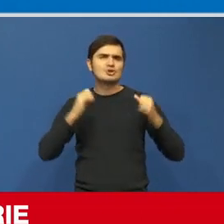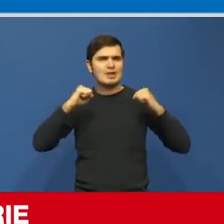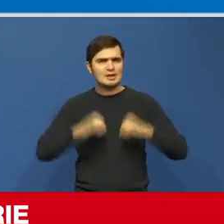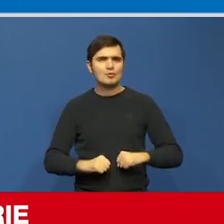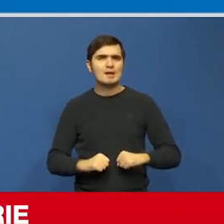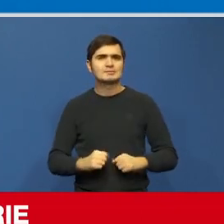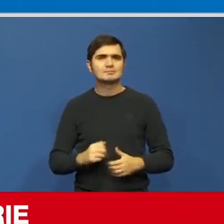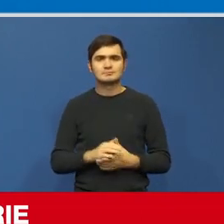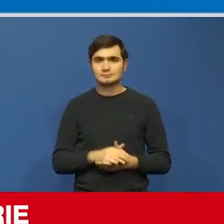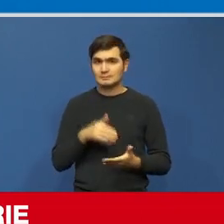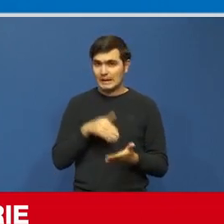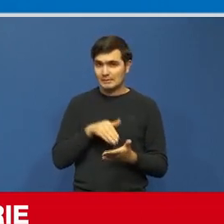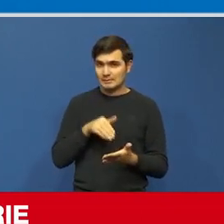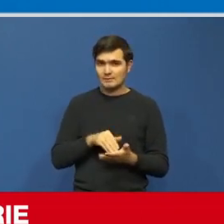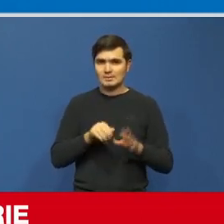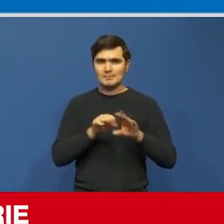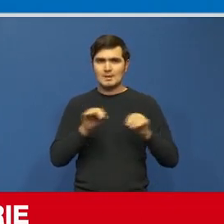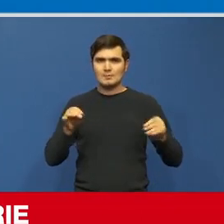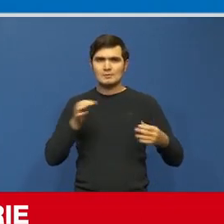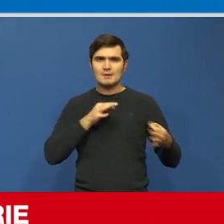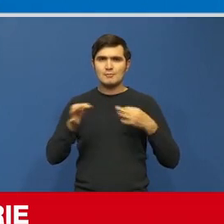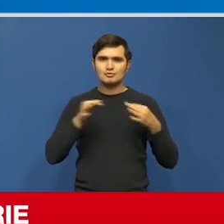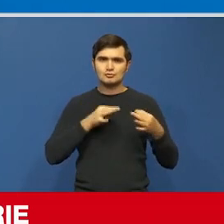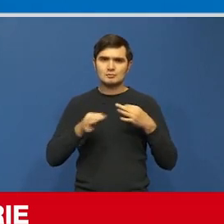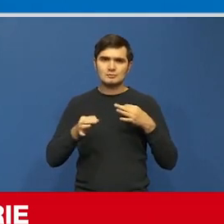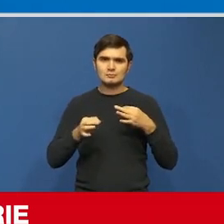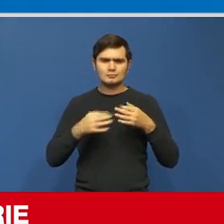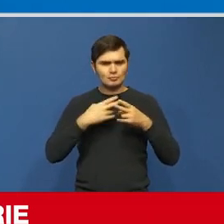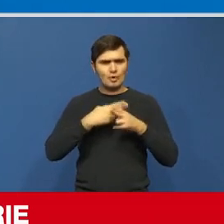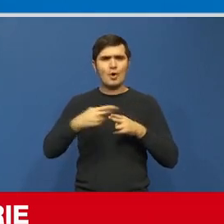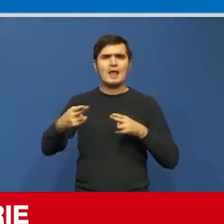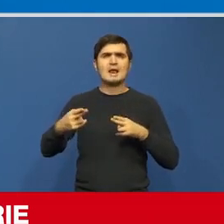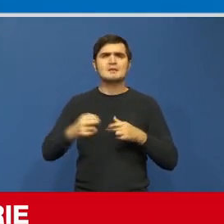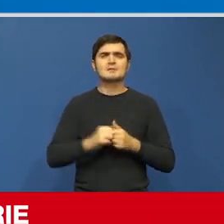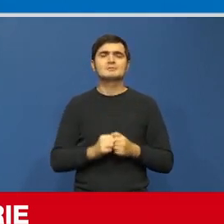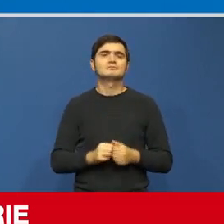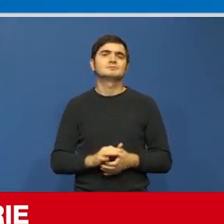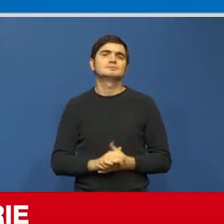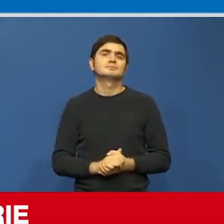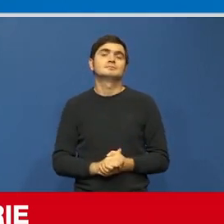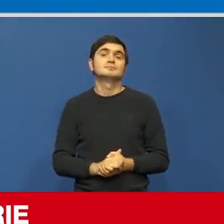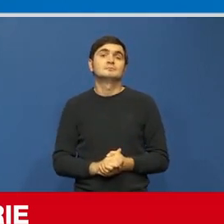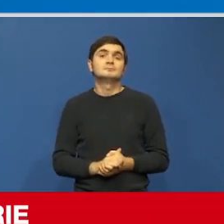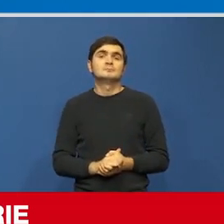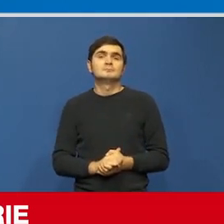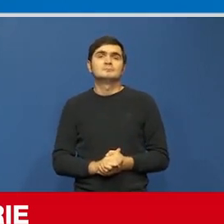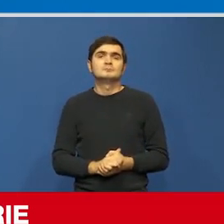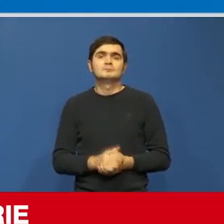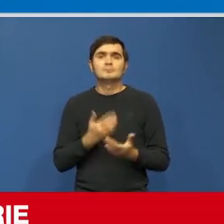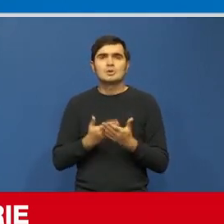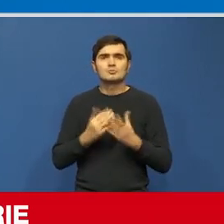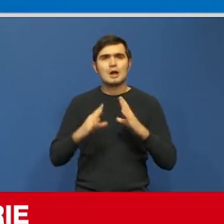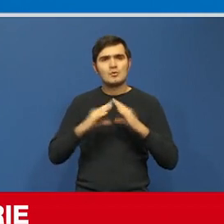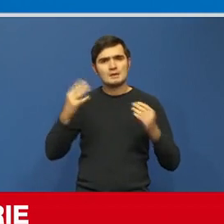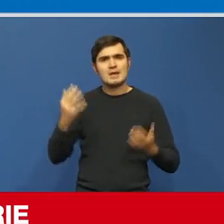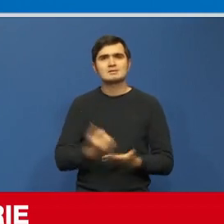și de un pachet de măsuri coerente în care România să aibă de